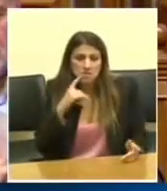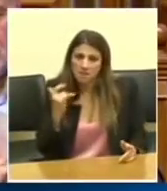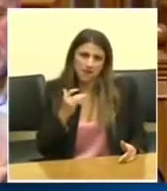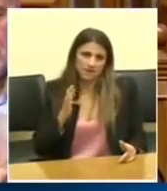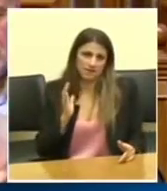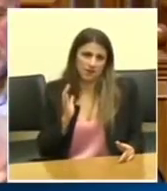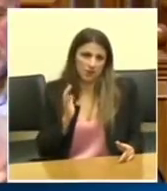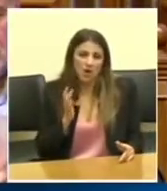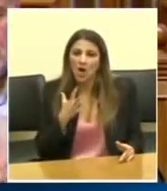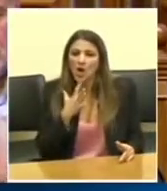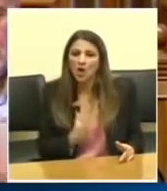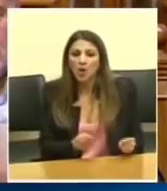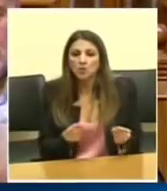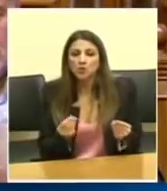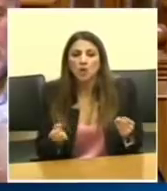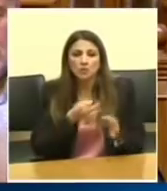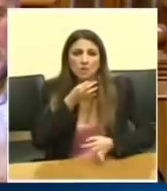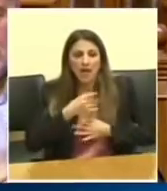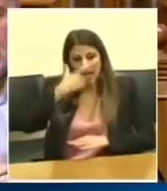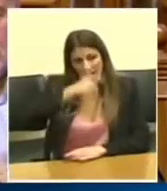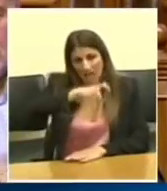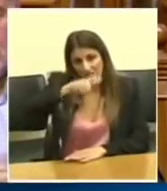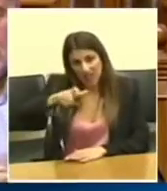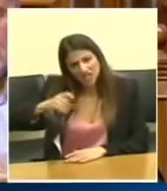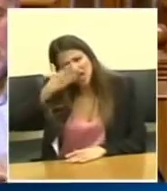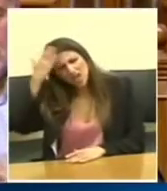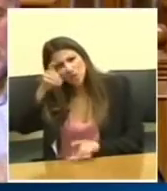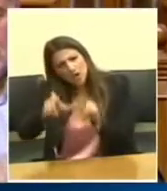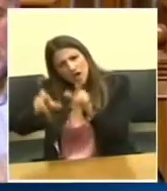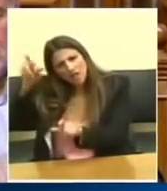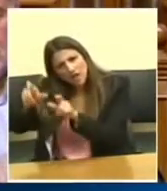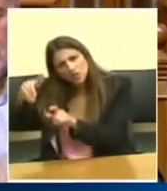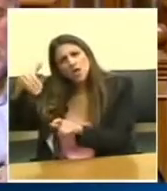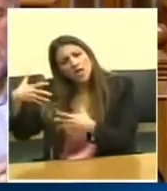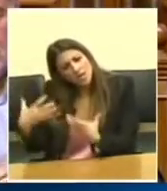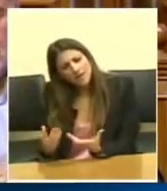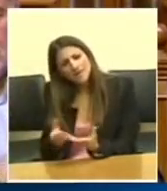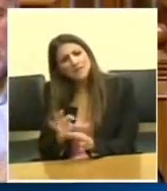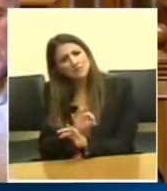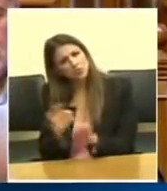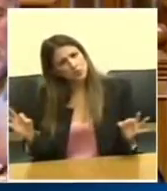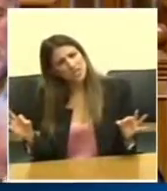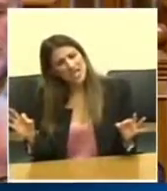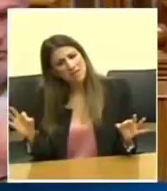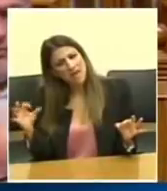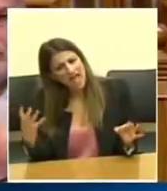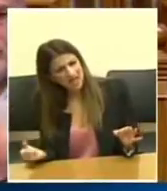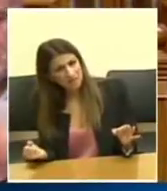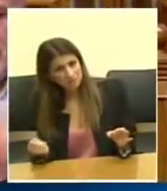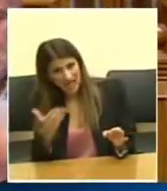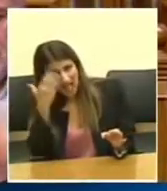πω ότι το ύφος και το ήθος του καθενός μας μετριέται και στην εντιμότητά του. Ντροπή για τη δημοκρατία,